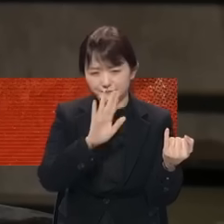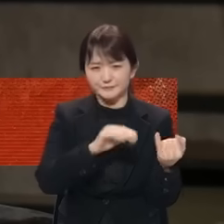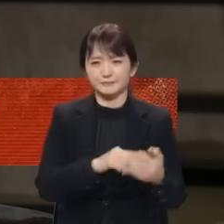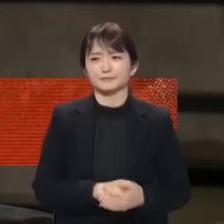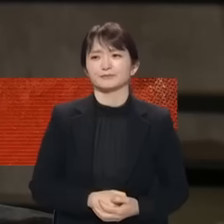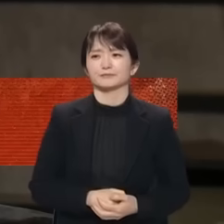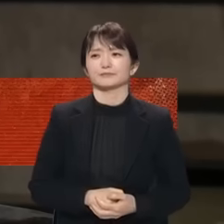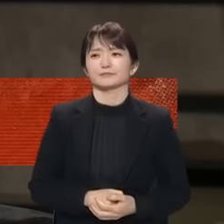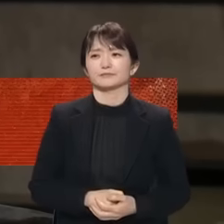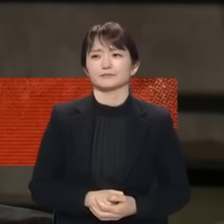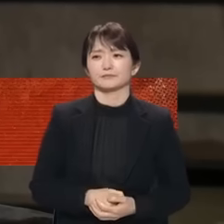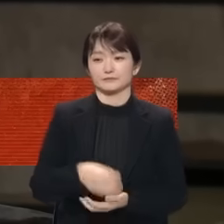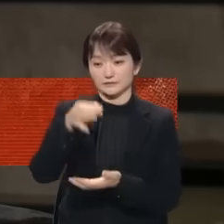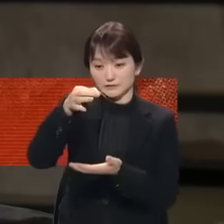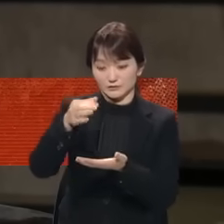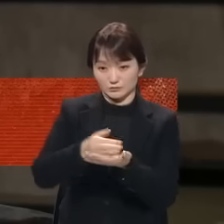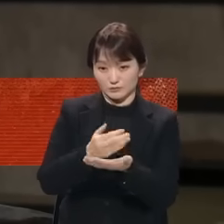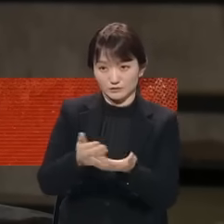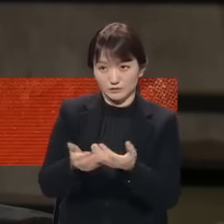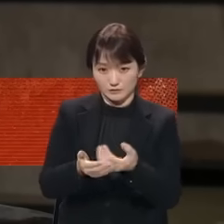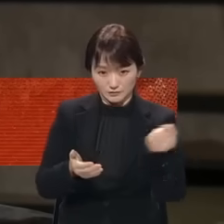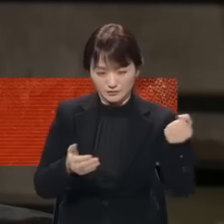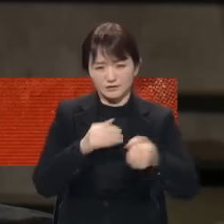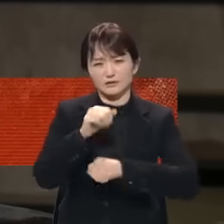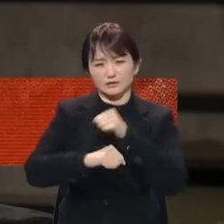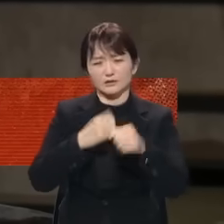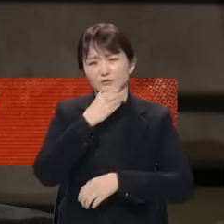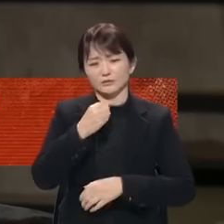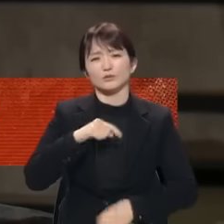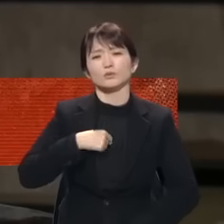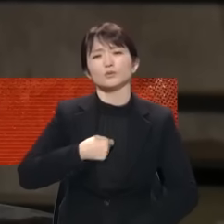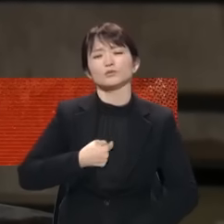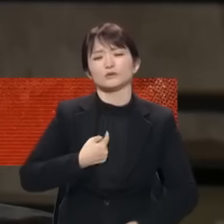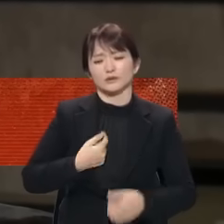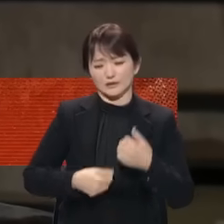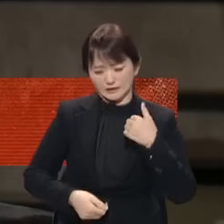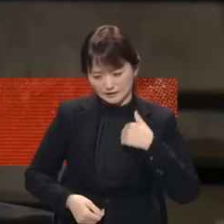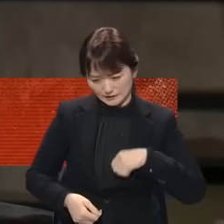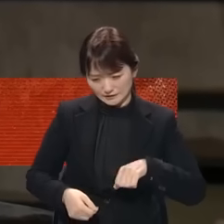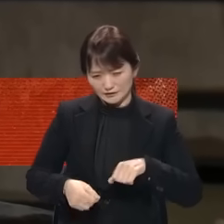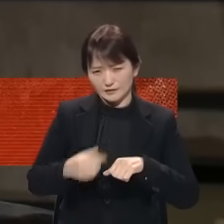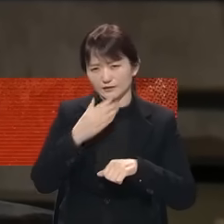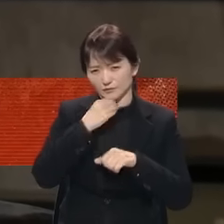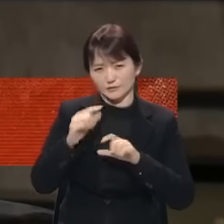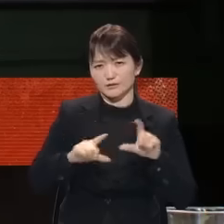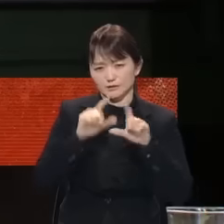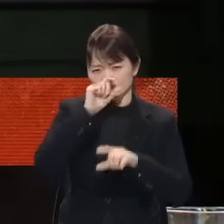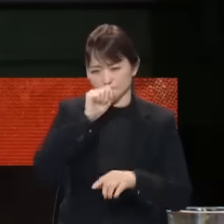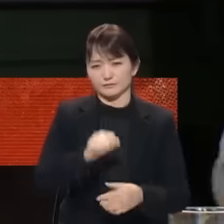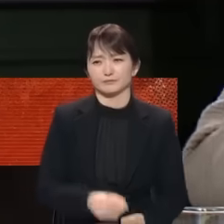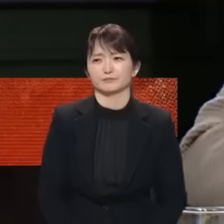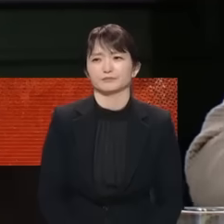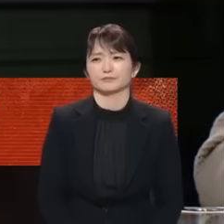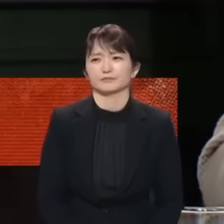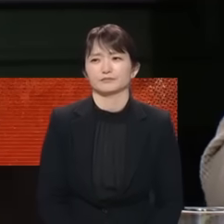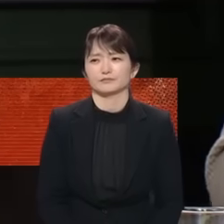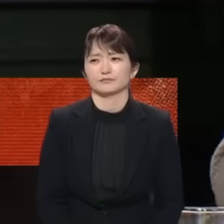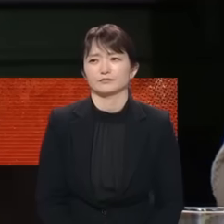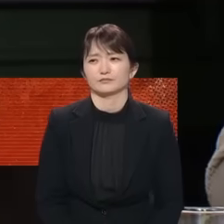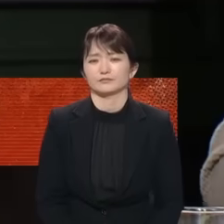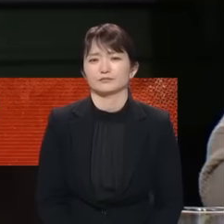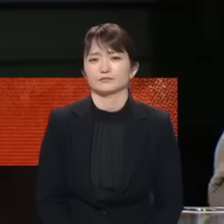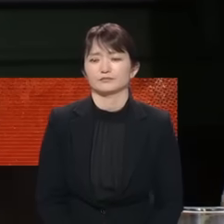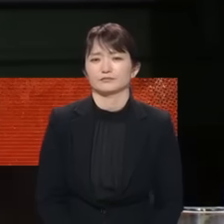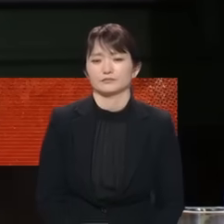어떻게든지 재산분할 좀 좀 받아서 이제 자유롭게 행복하게 혼자 아들하고 사셨으면 좋겠습니다 예네 끄끄끄끄 님 가정부가